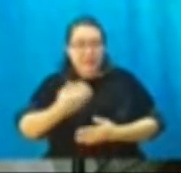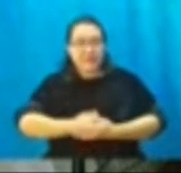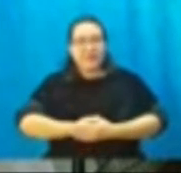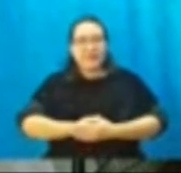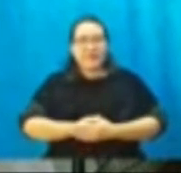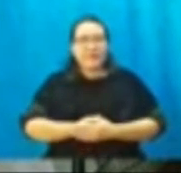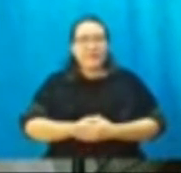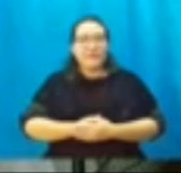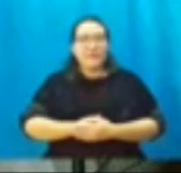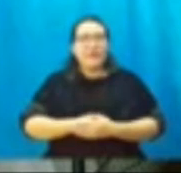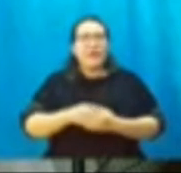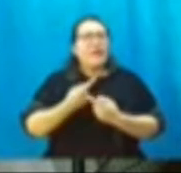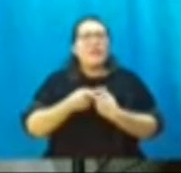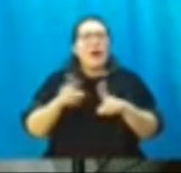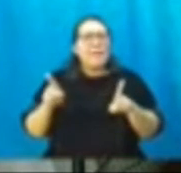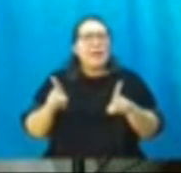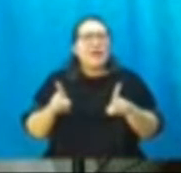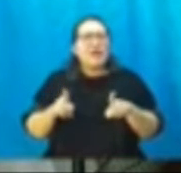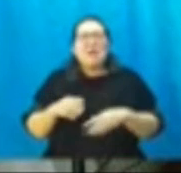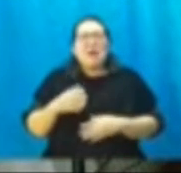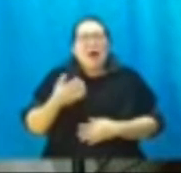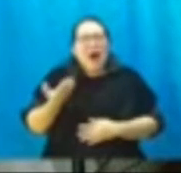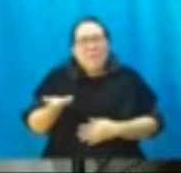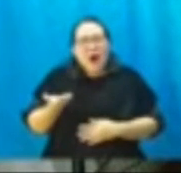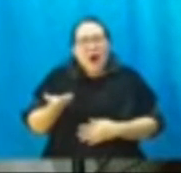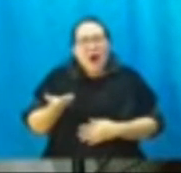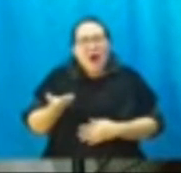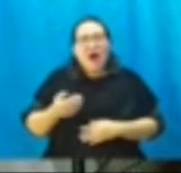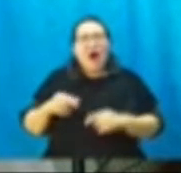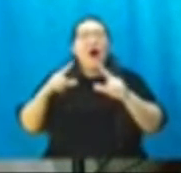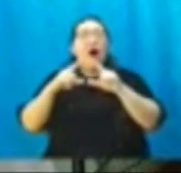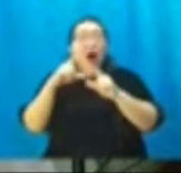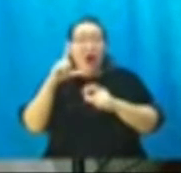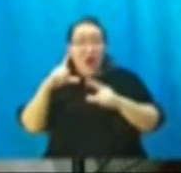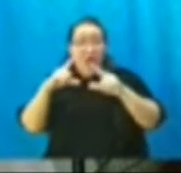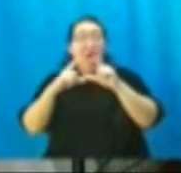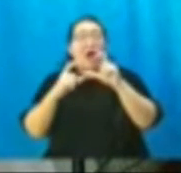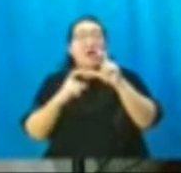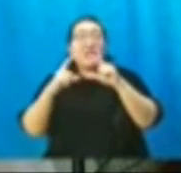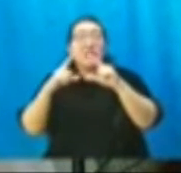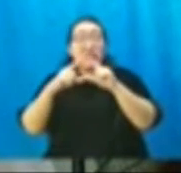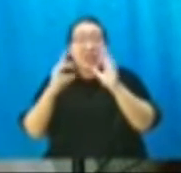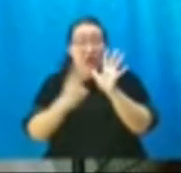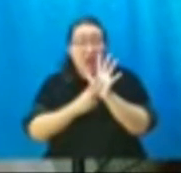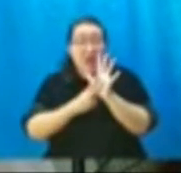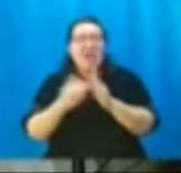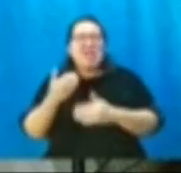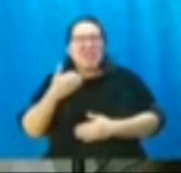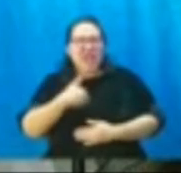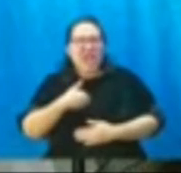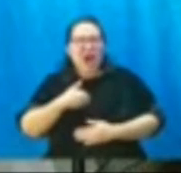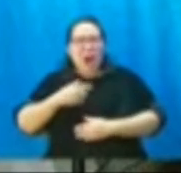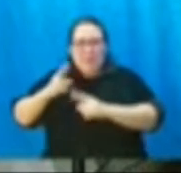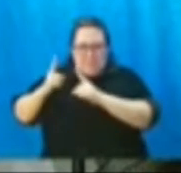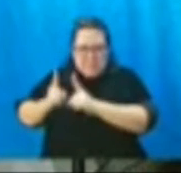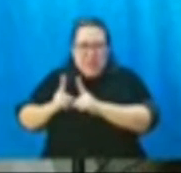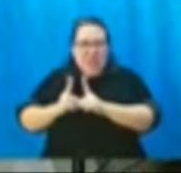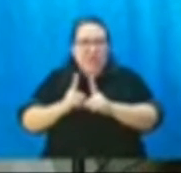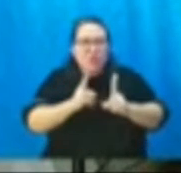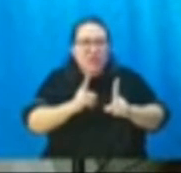Hai tetapi Apa alasan saya Hai Mengapa saya mengikuti Yesus Kristus sekarang